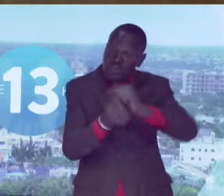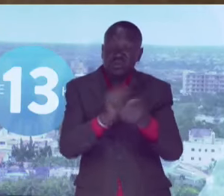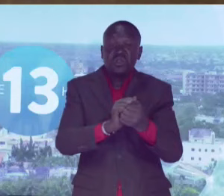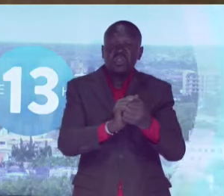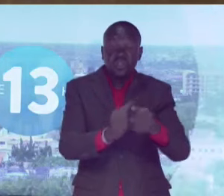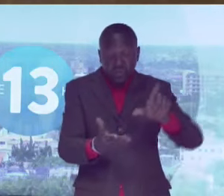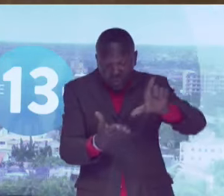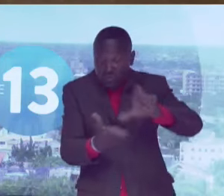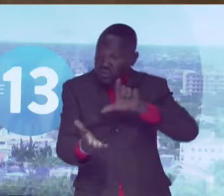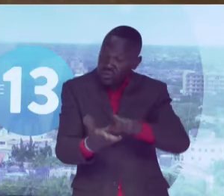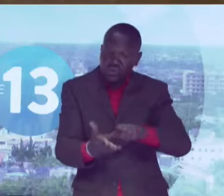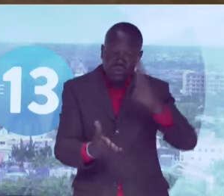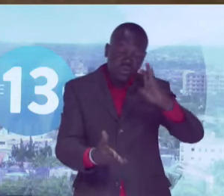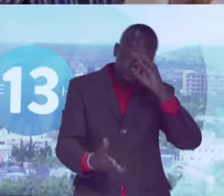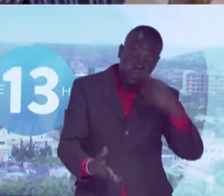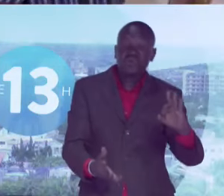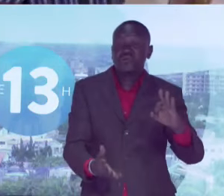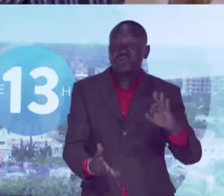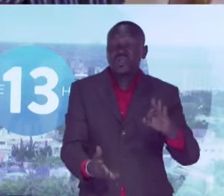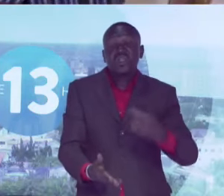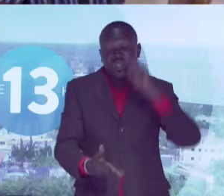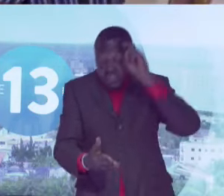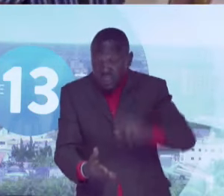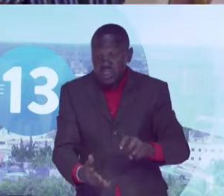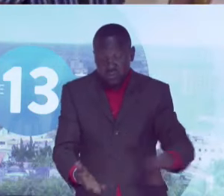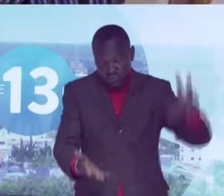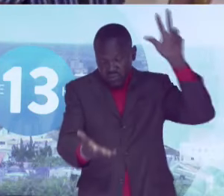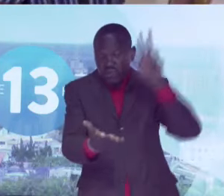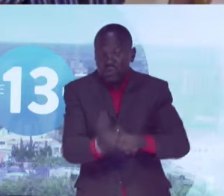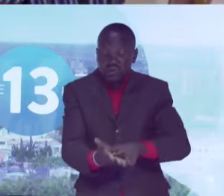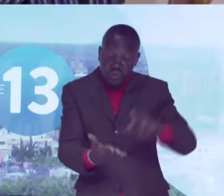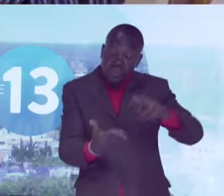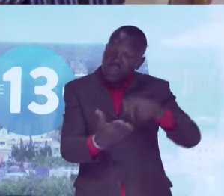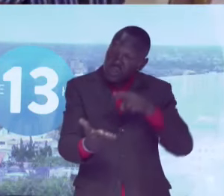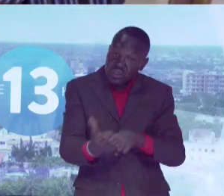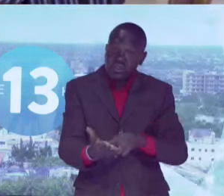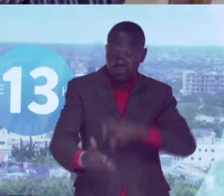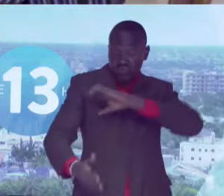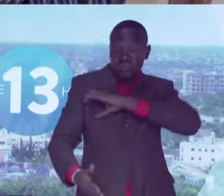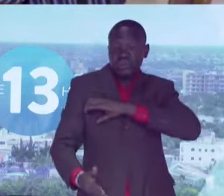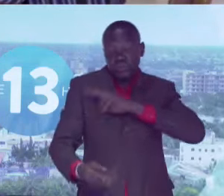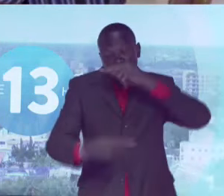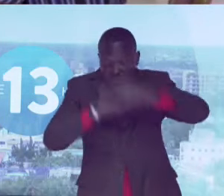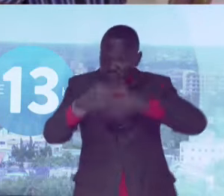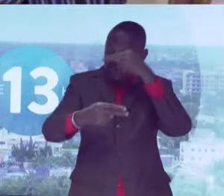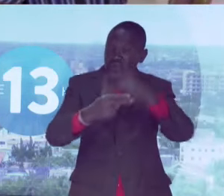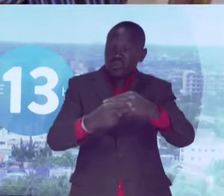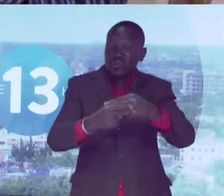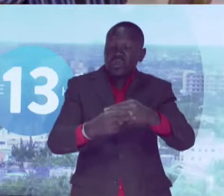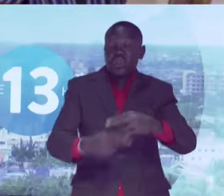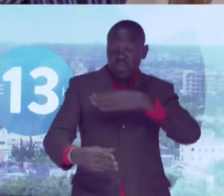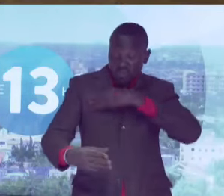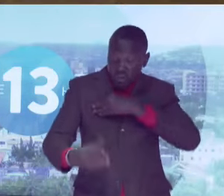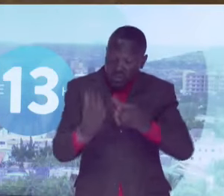loi fondamentale du Burkina Faso. Il s'agit d'adapter les règles de conduite de la marche de notre nation à nos valeurs